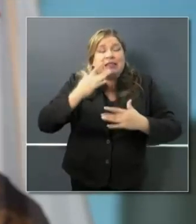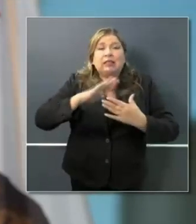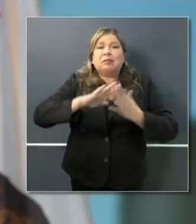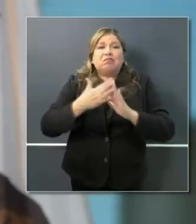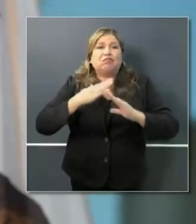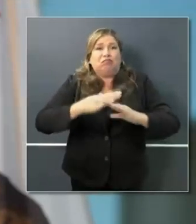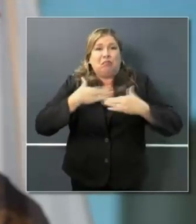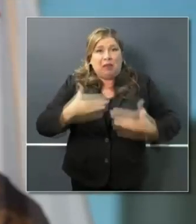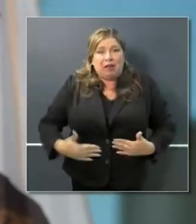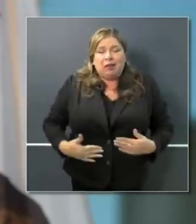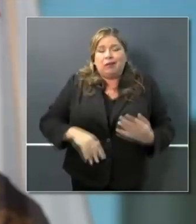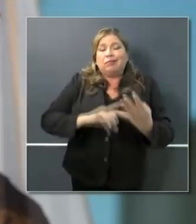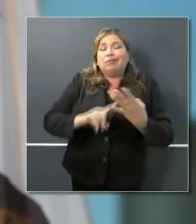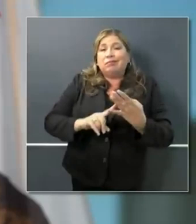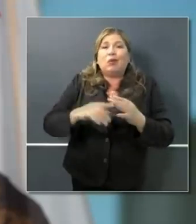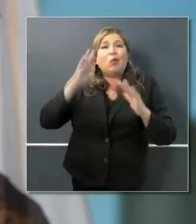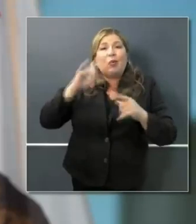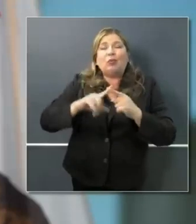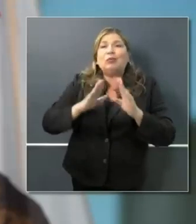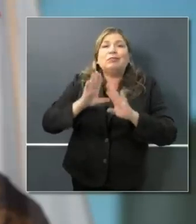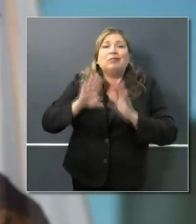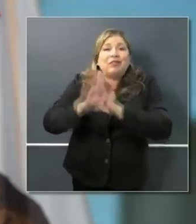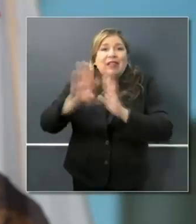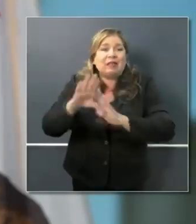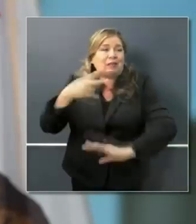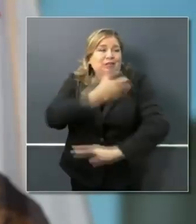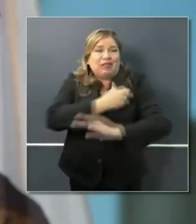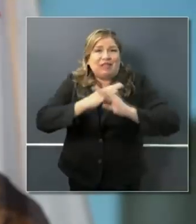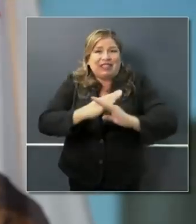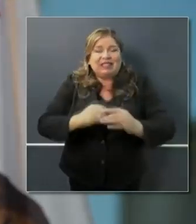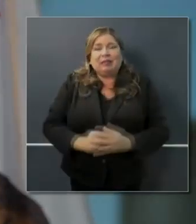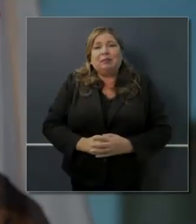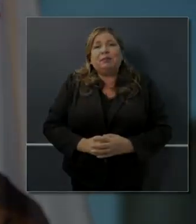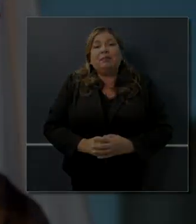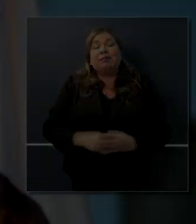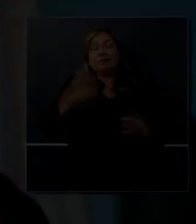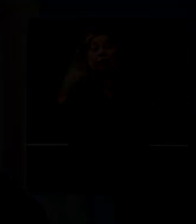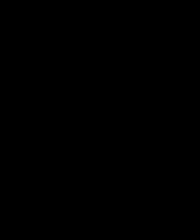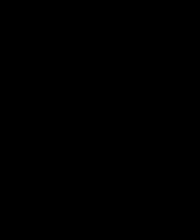более 2,5 миллиардов долларов в виде государственных и местных налогов в минувшем году.